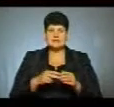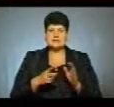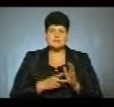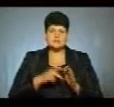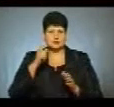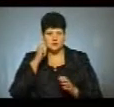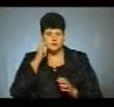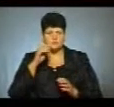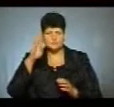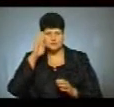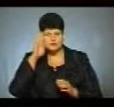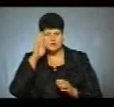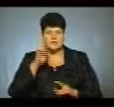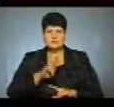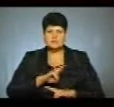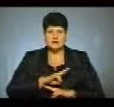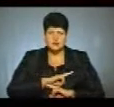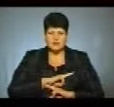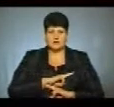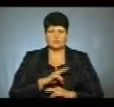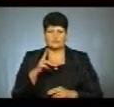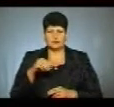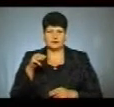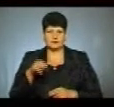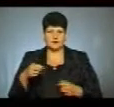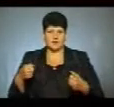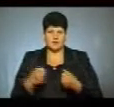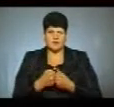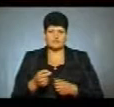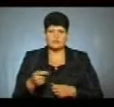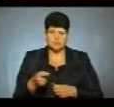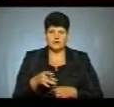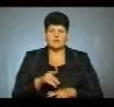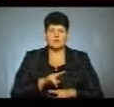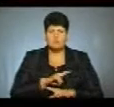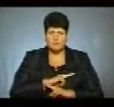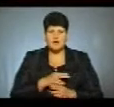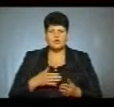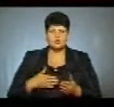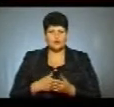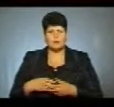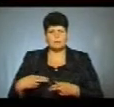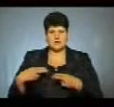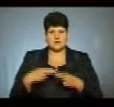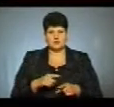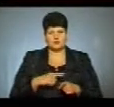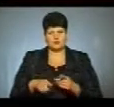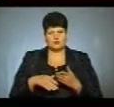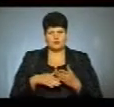Сімнадцятирічний пасажир мотоцикла загинув у дорожньо-транспортній пригоді в Тернополі. Він помер до приїзду швидкої